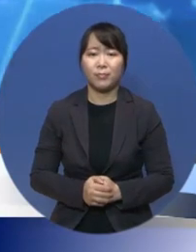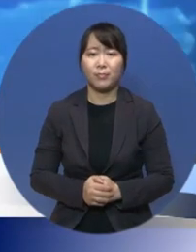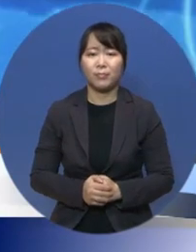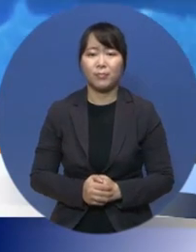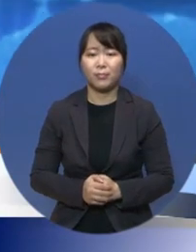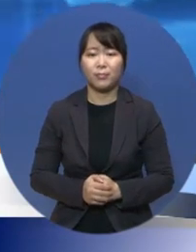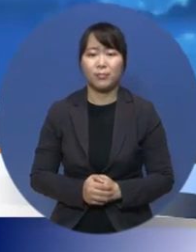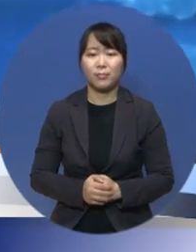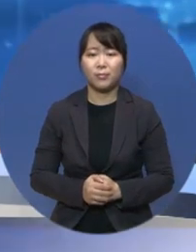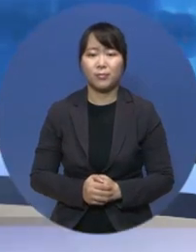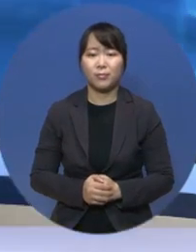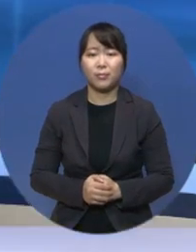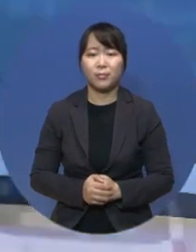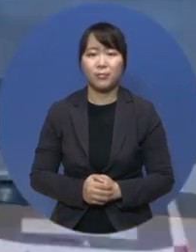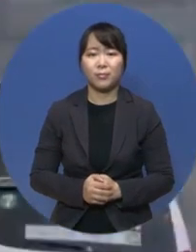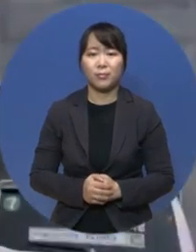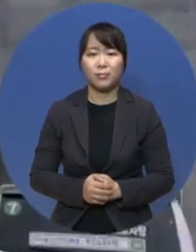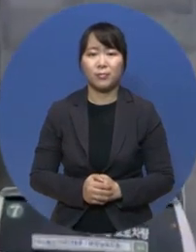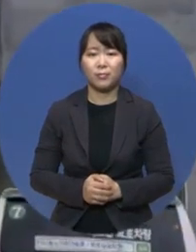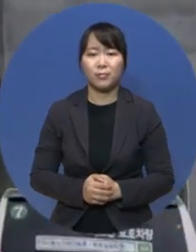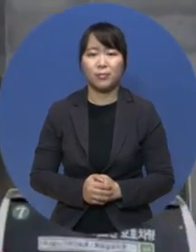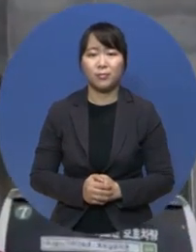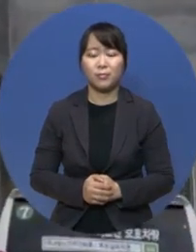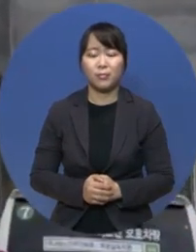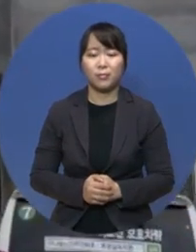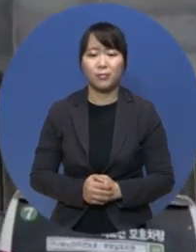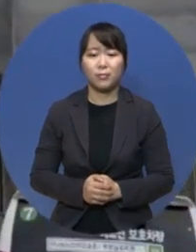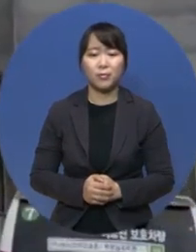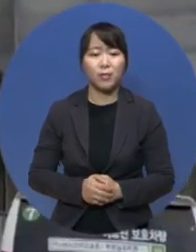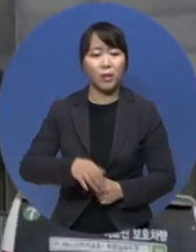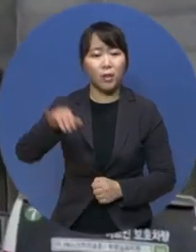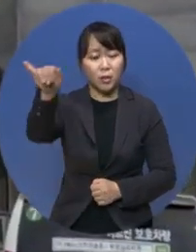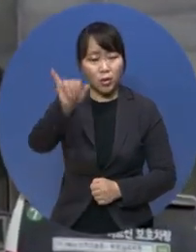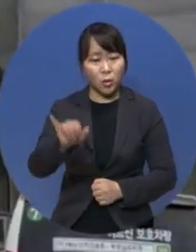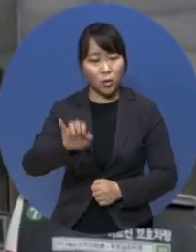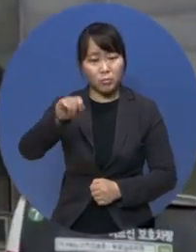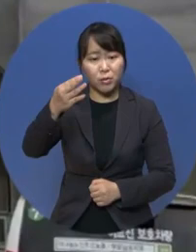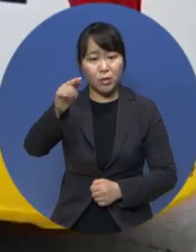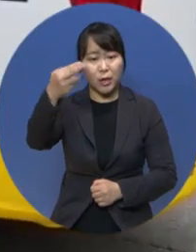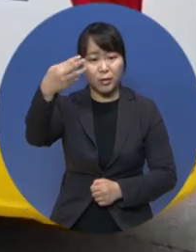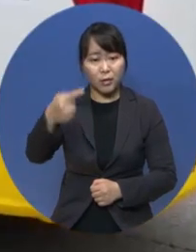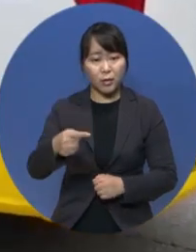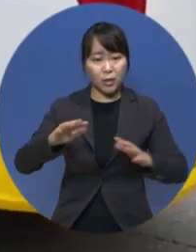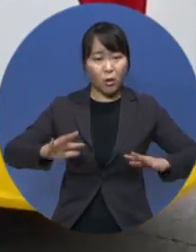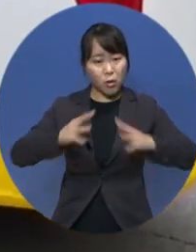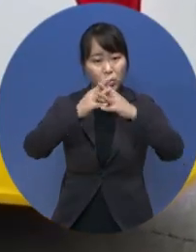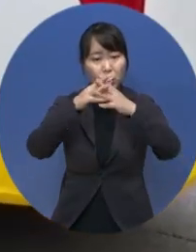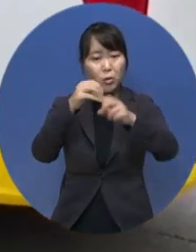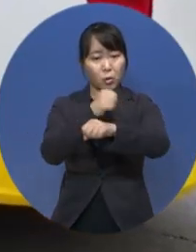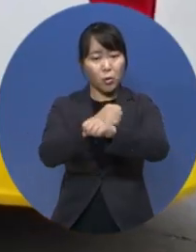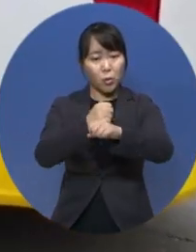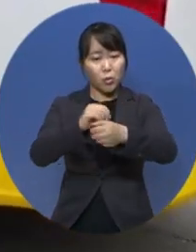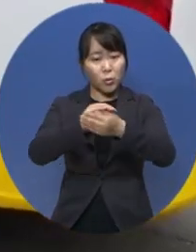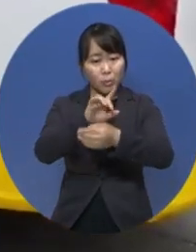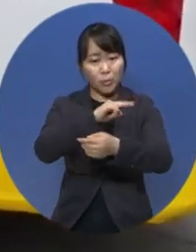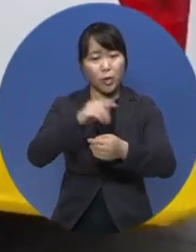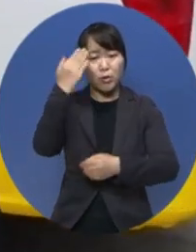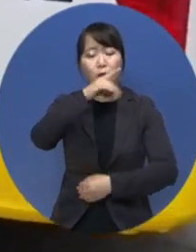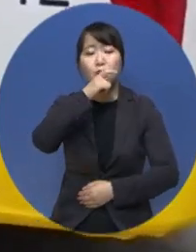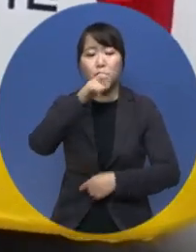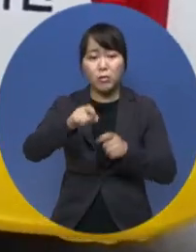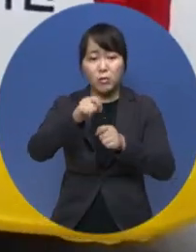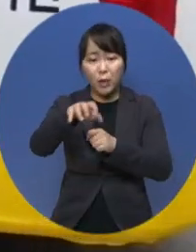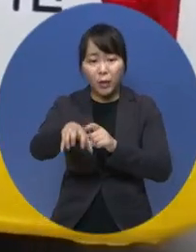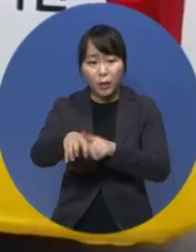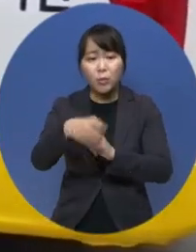이용중 기자입니다 천국 플랜트 컨설 노 동 조 여수 지부가 관내 노인